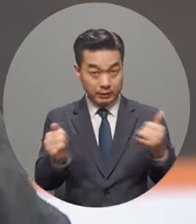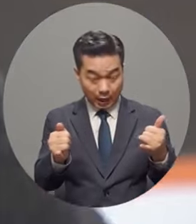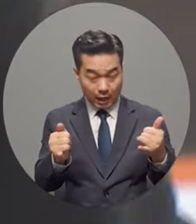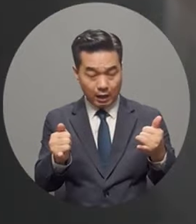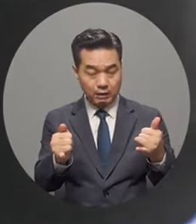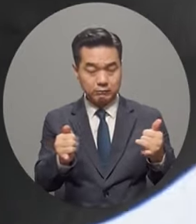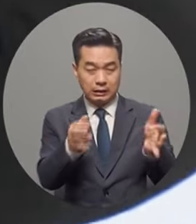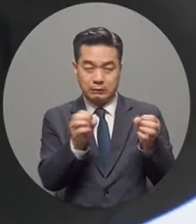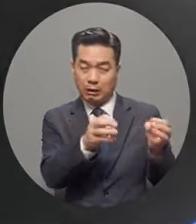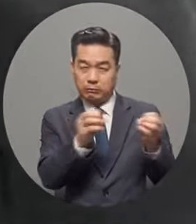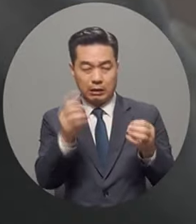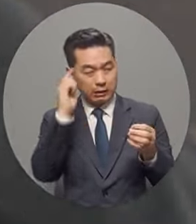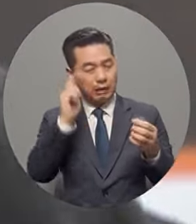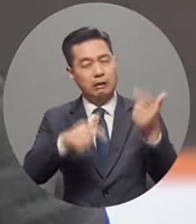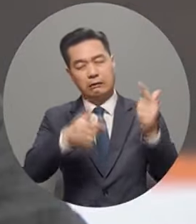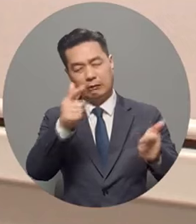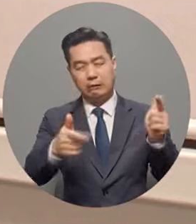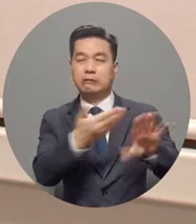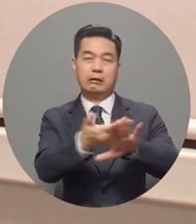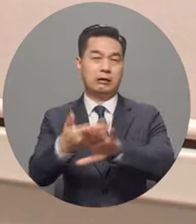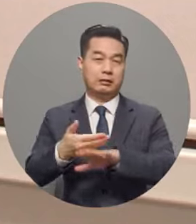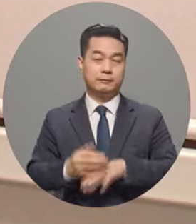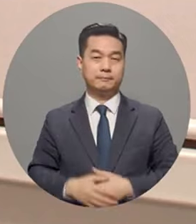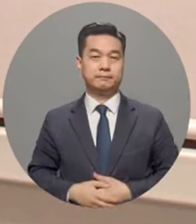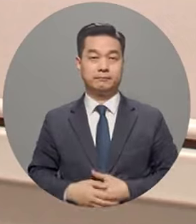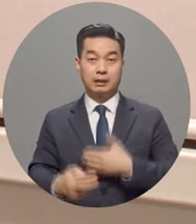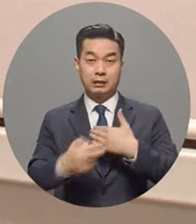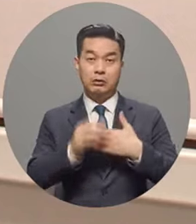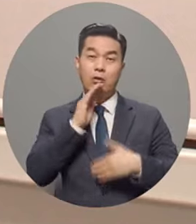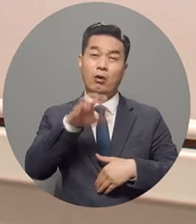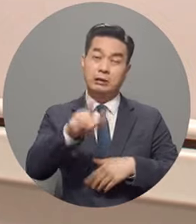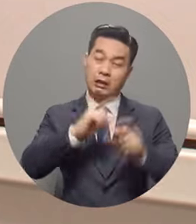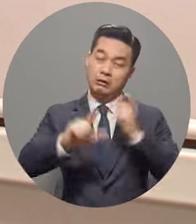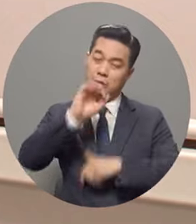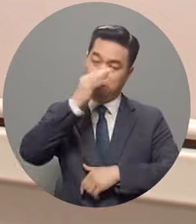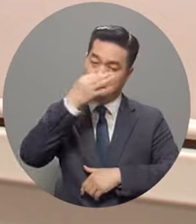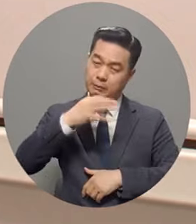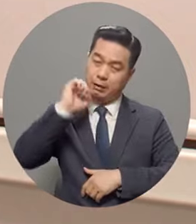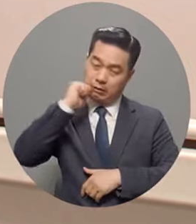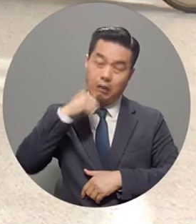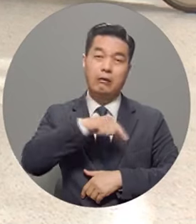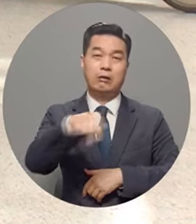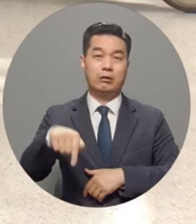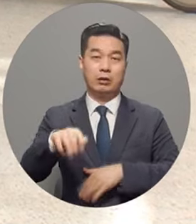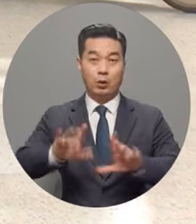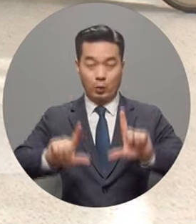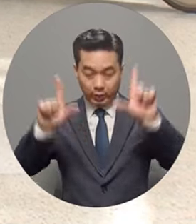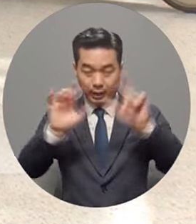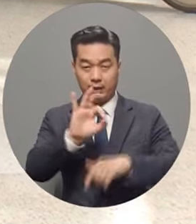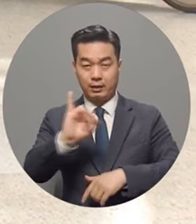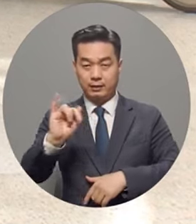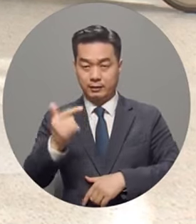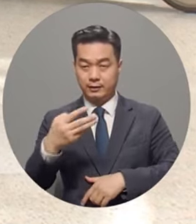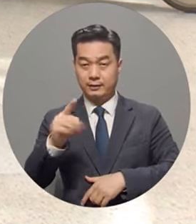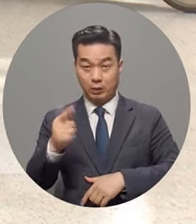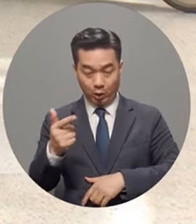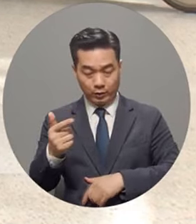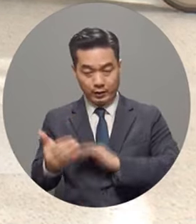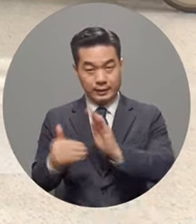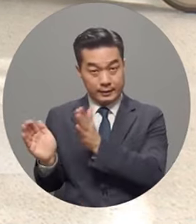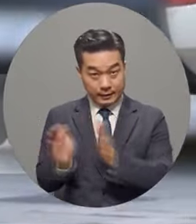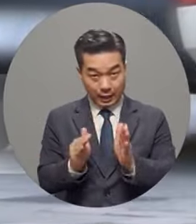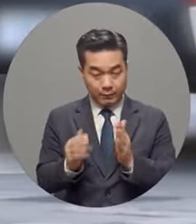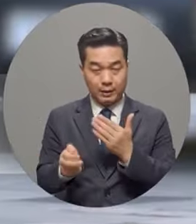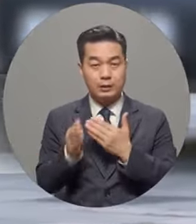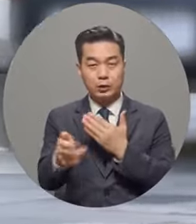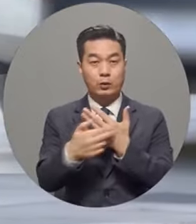의견이 분분한 것으로 알려졌습니다. 의료 현장은 더 열악해질 전망입니다. 올해 인턴 과정을 시작할 예비 전공의들의 등록